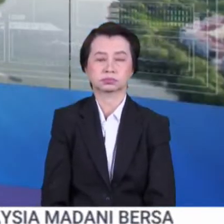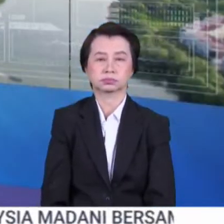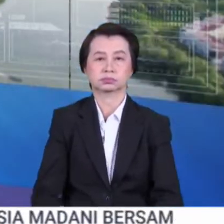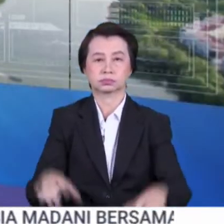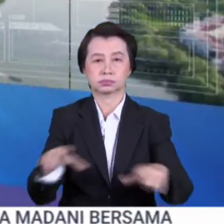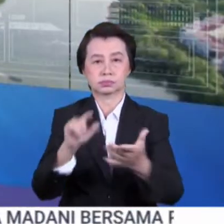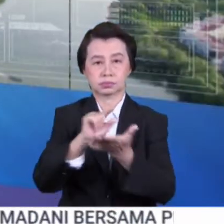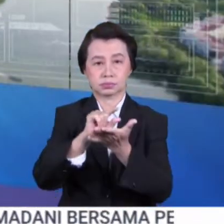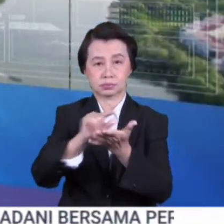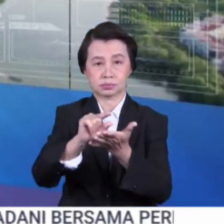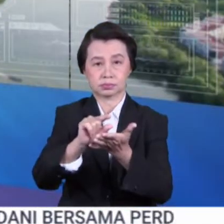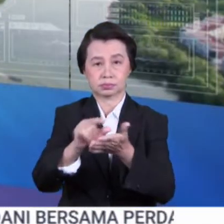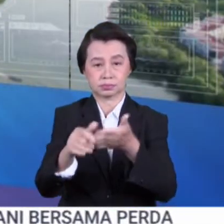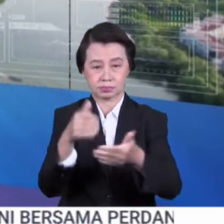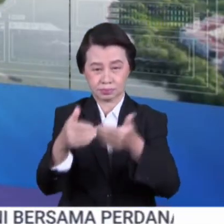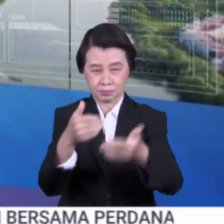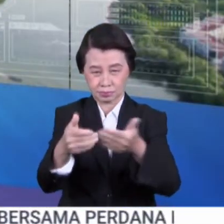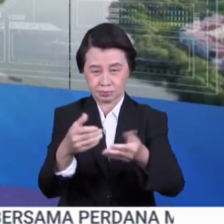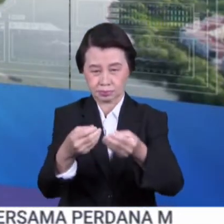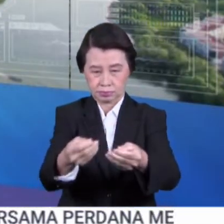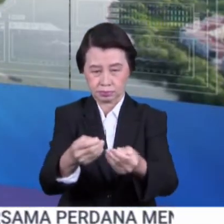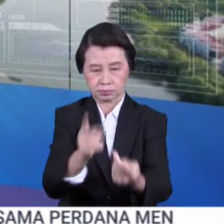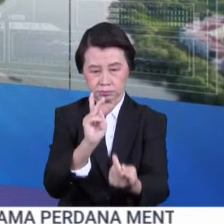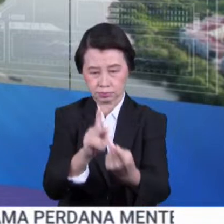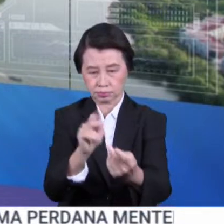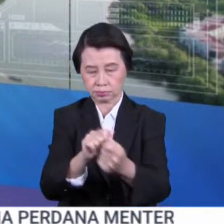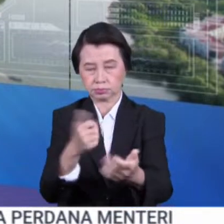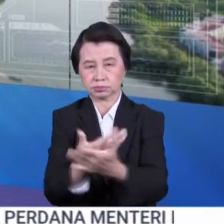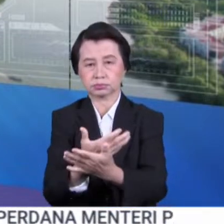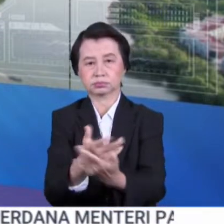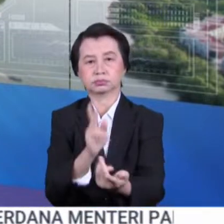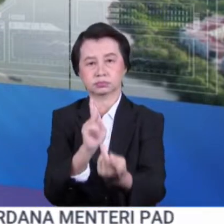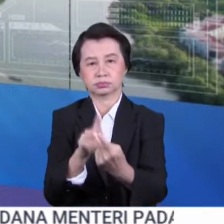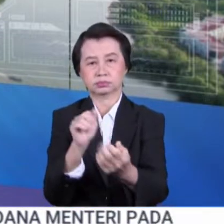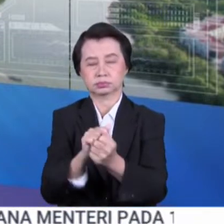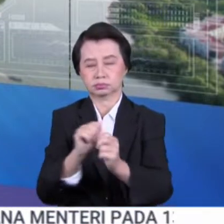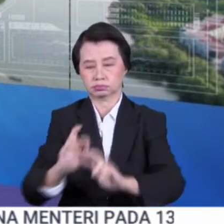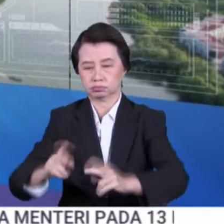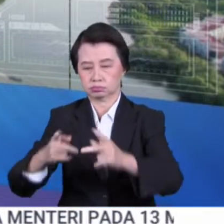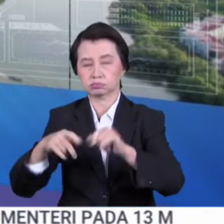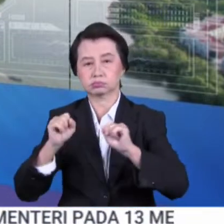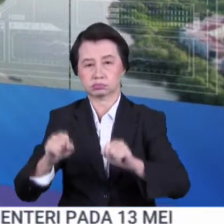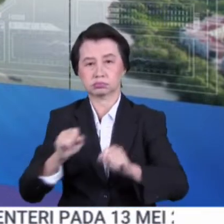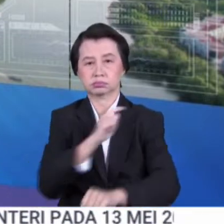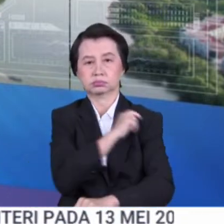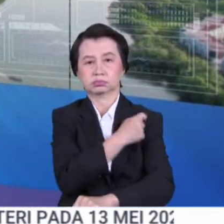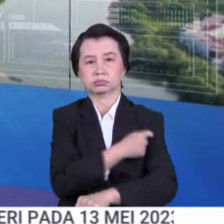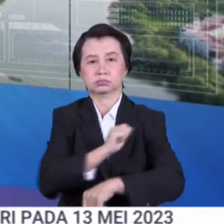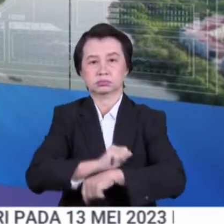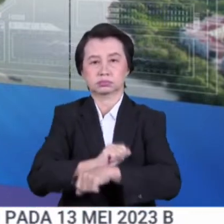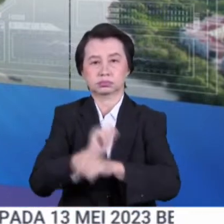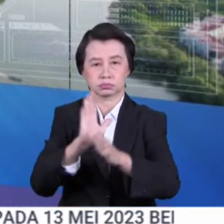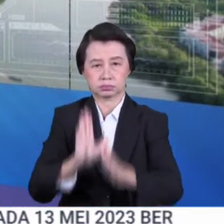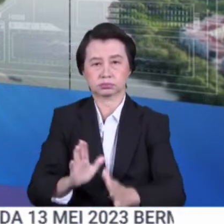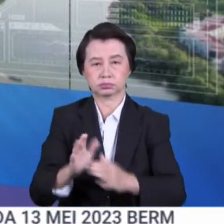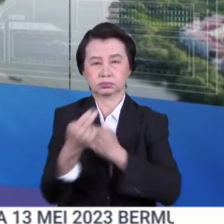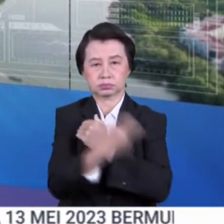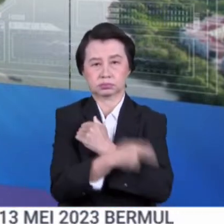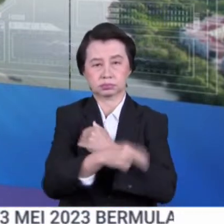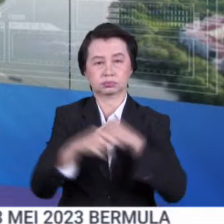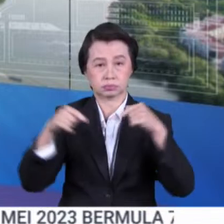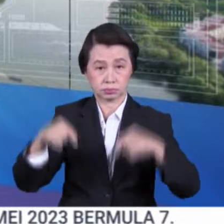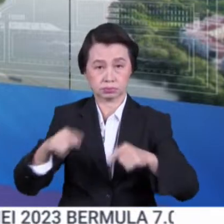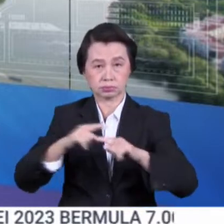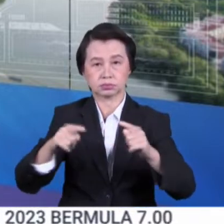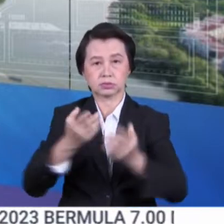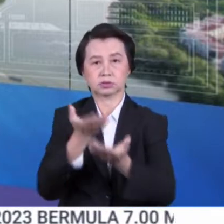pelaksanaan kadar gaji progresif memberi suasana relatif baharu sesuai terhadap peningkatan keupayaan tenaga buruh di negara ini. Walau